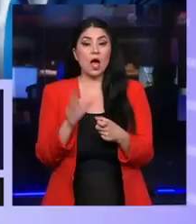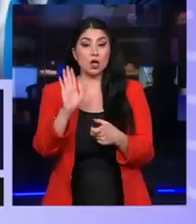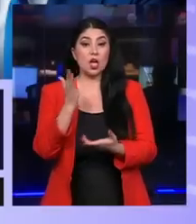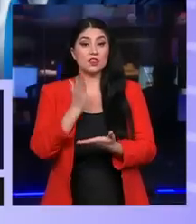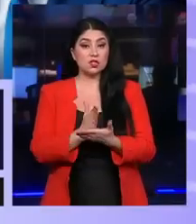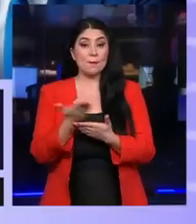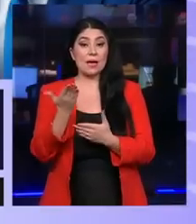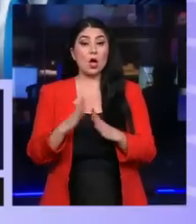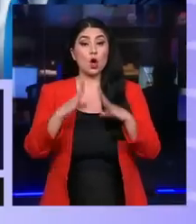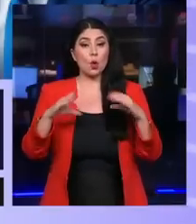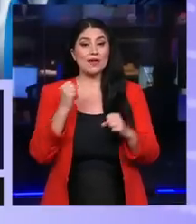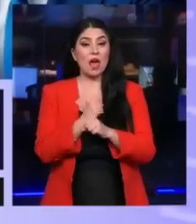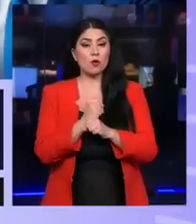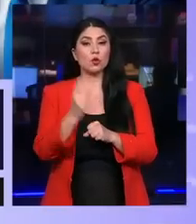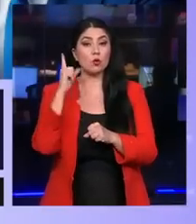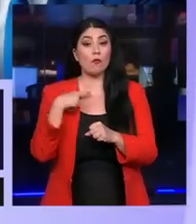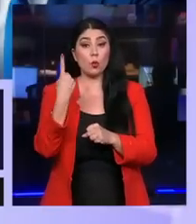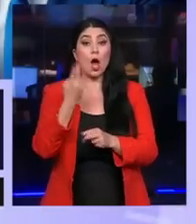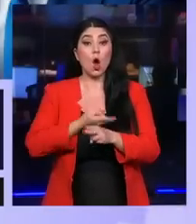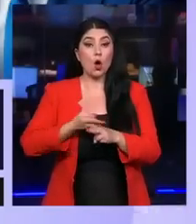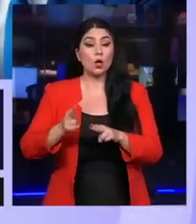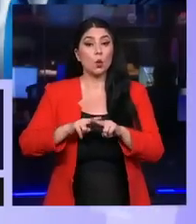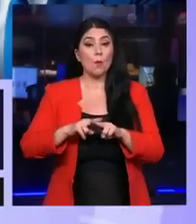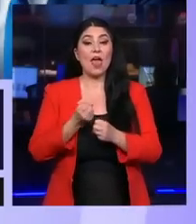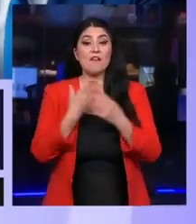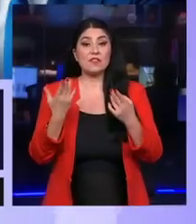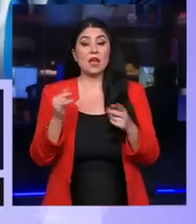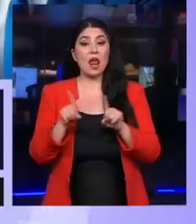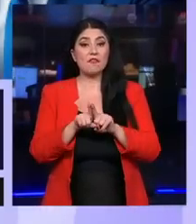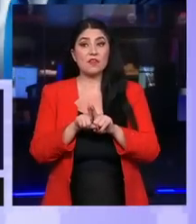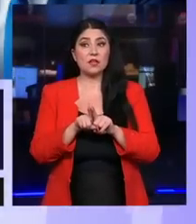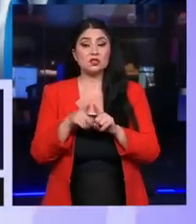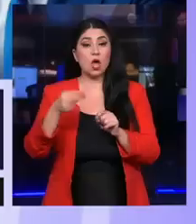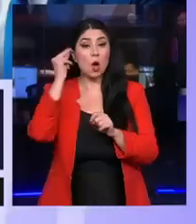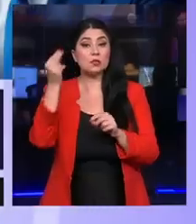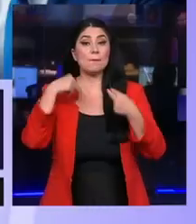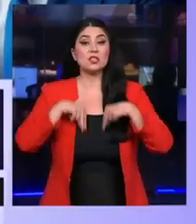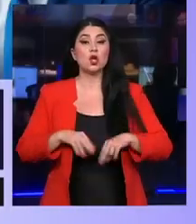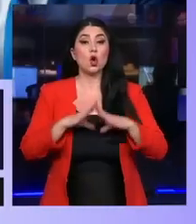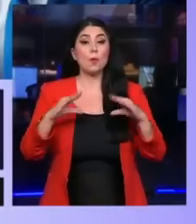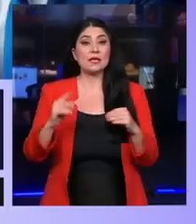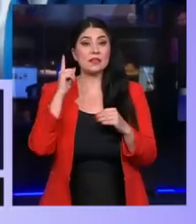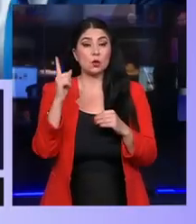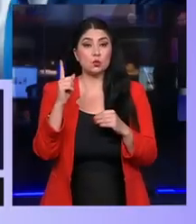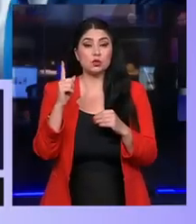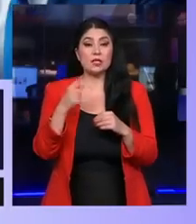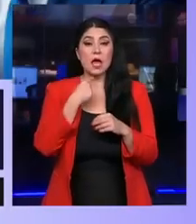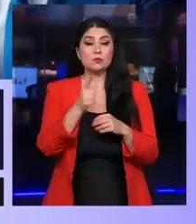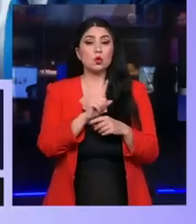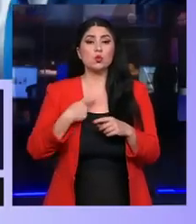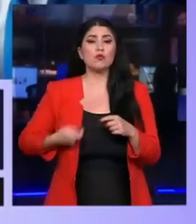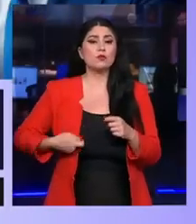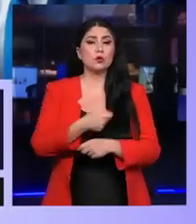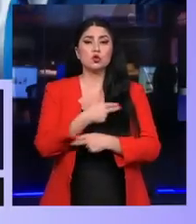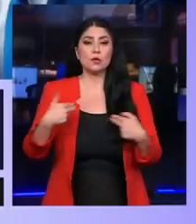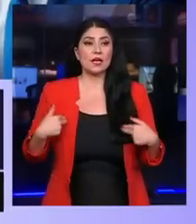decizie luată de România atunci a fost corectă, la fel cum evident a fost corect și anunțul președintelui României de atunci de a spune nu dăm în